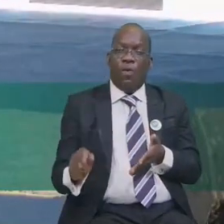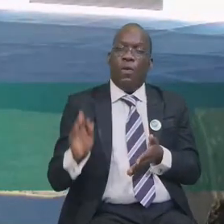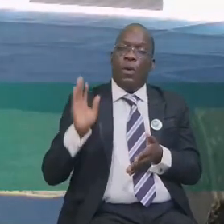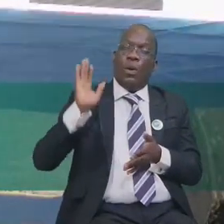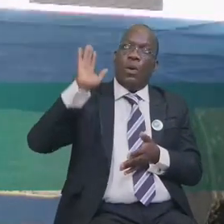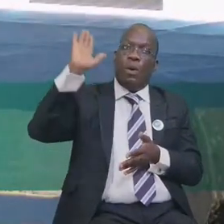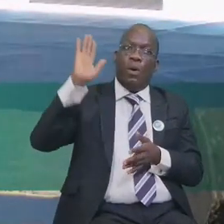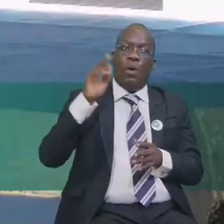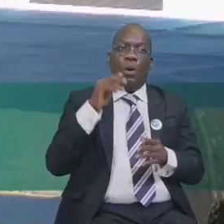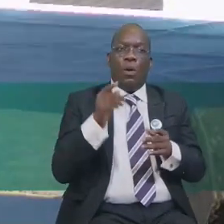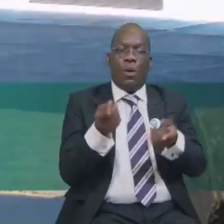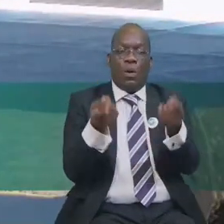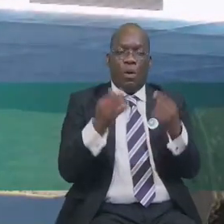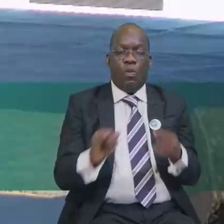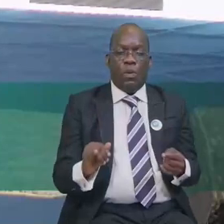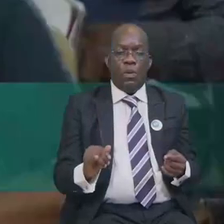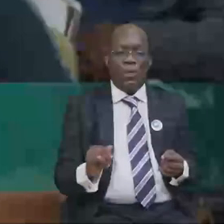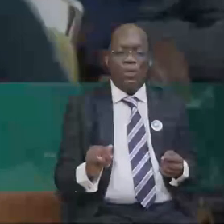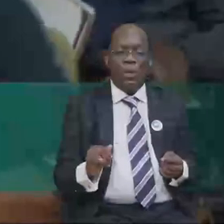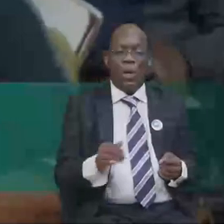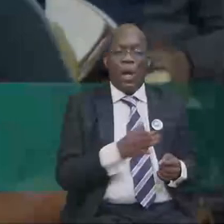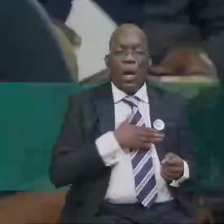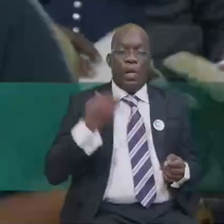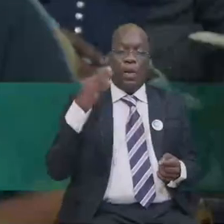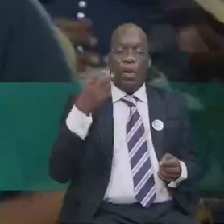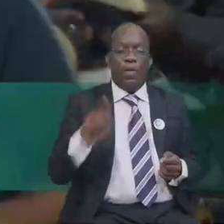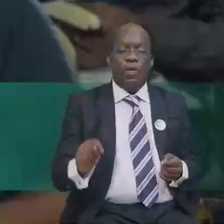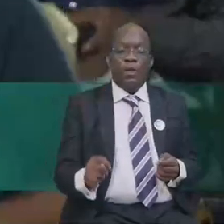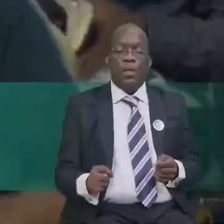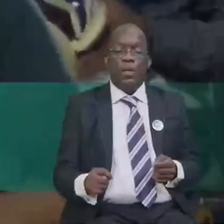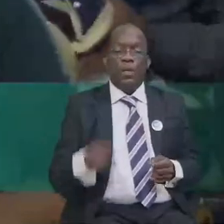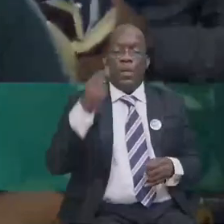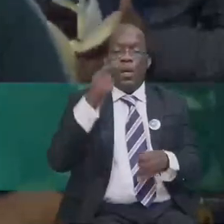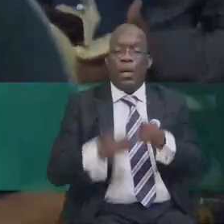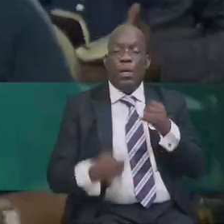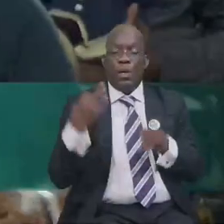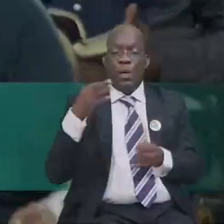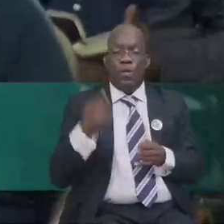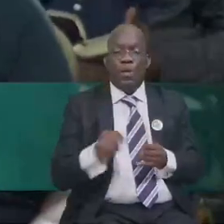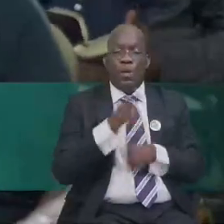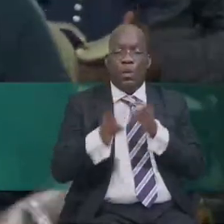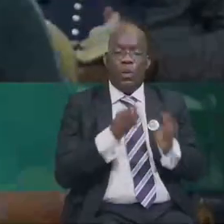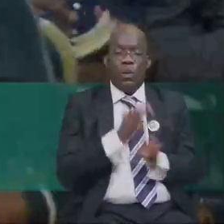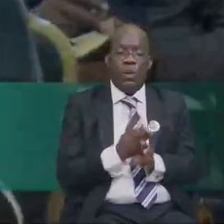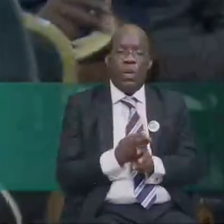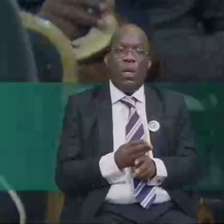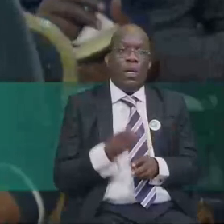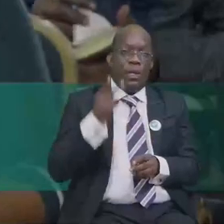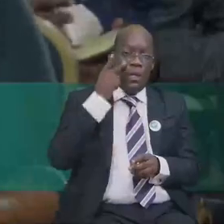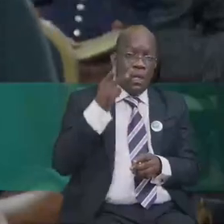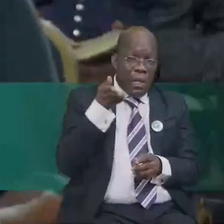avènement et de la fin du monde? Est-ce que vous remarquez ici trois